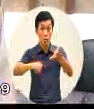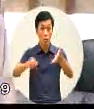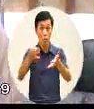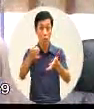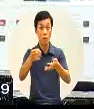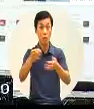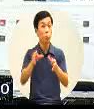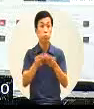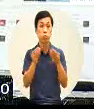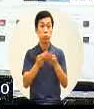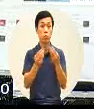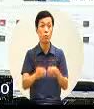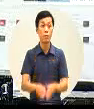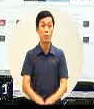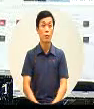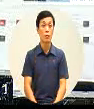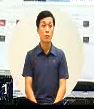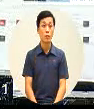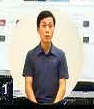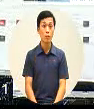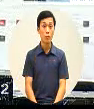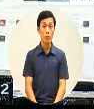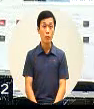总教啦哈。